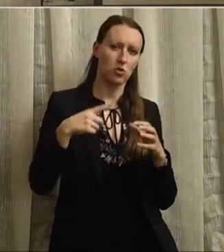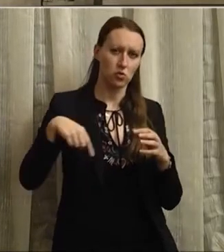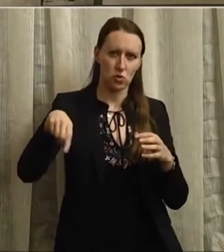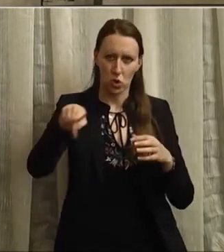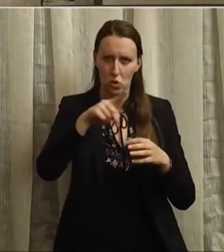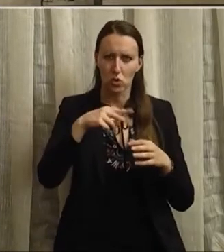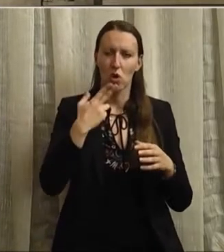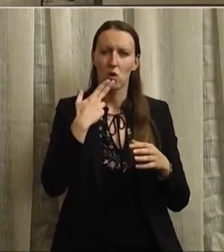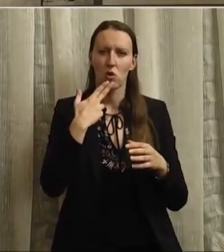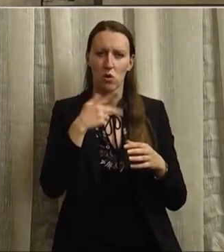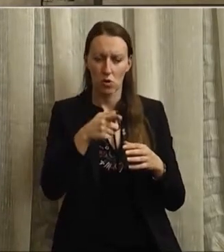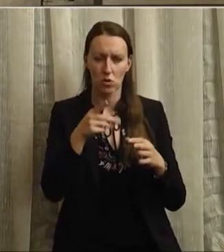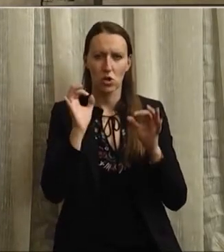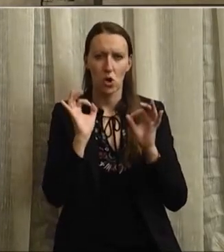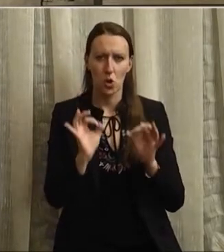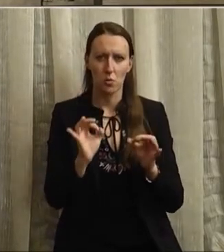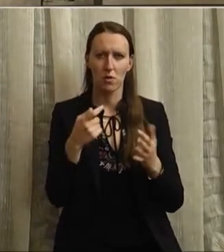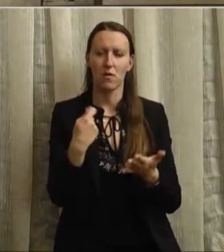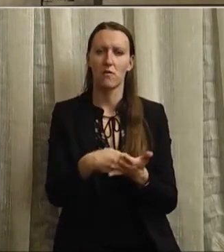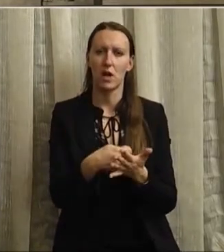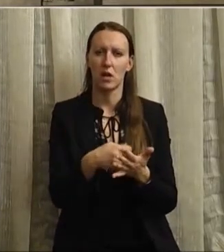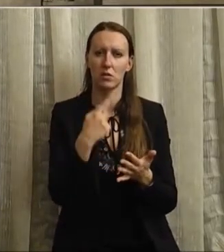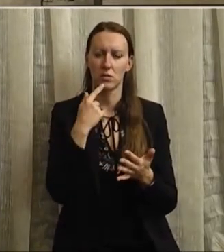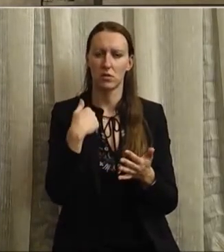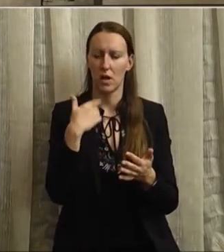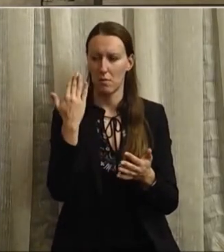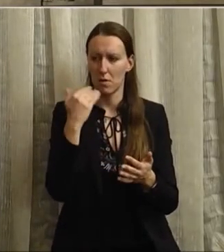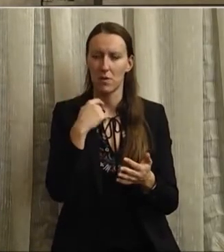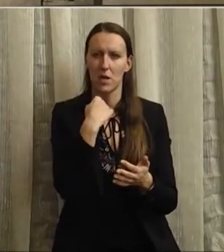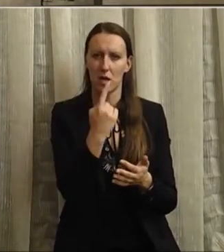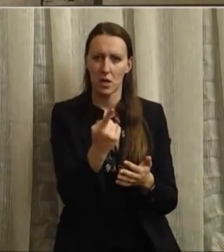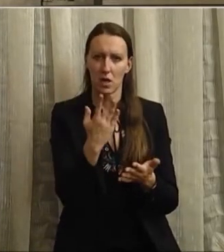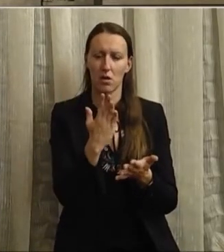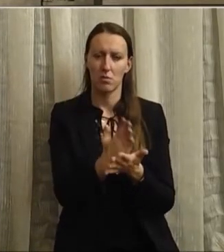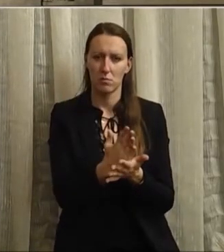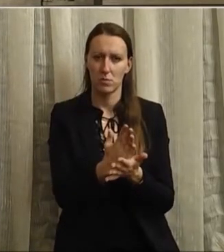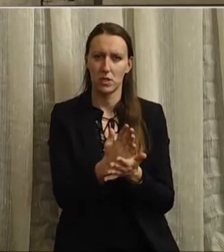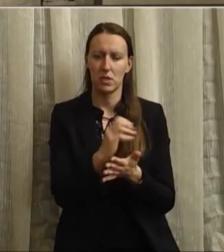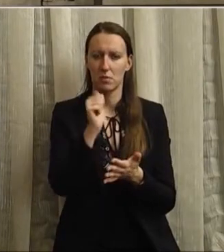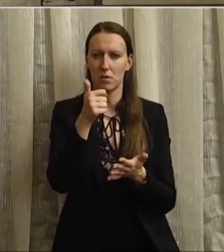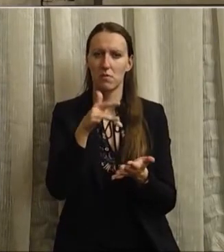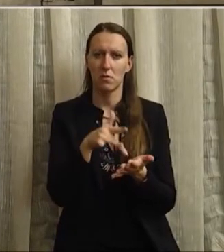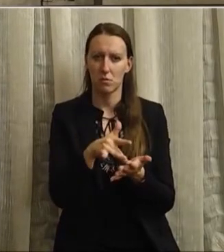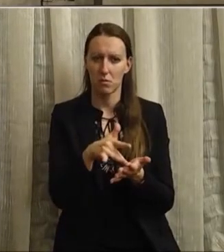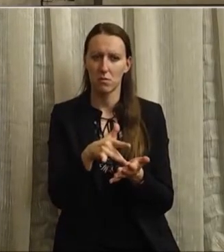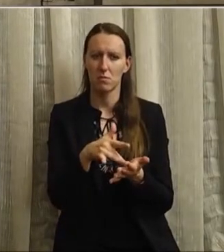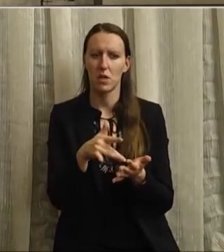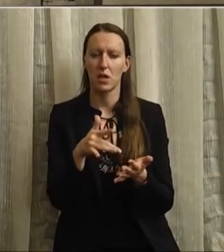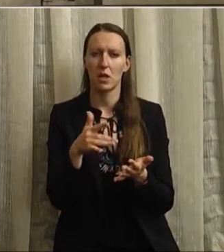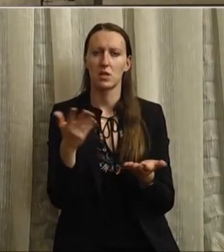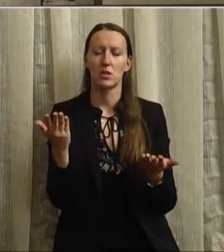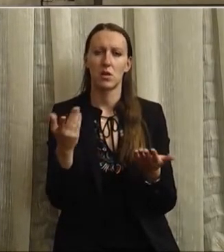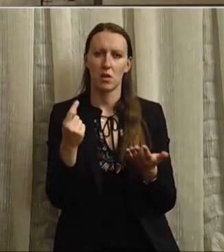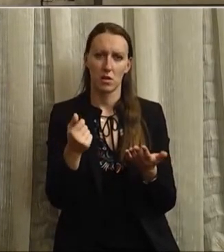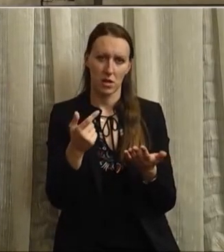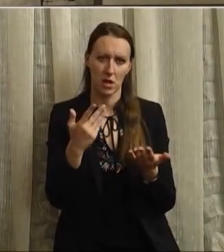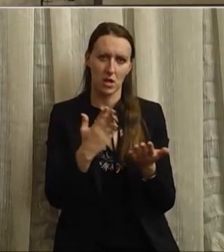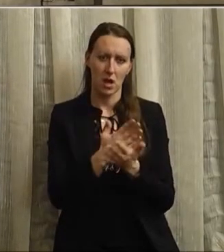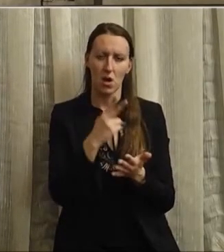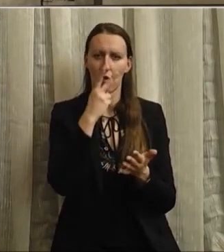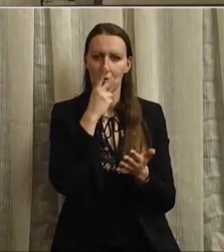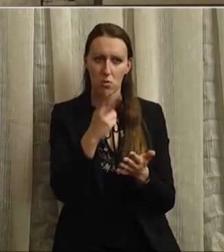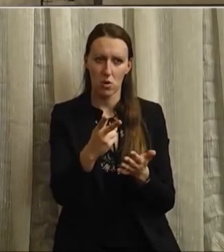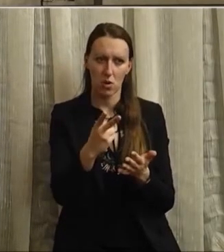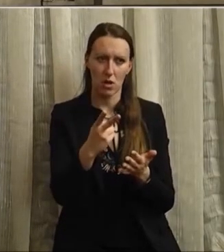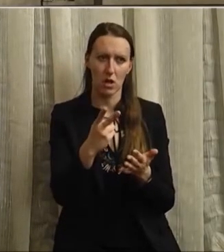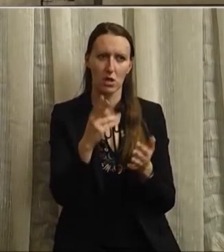društvo u koji će upravo vrijednosti koje sam prije spomenuo biti na prvome mjestu, jer ukoliko